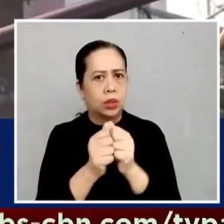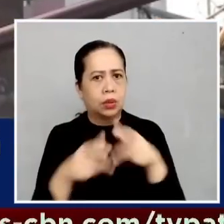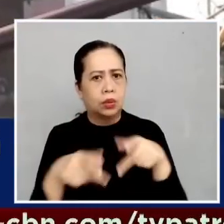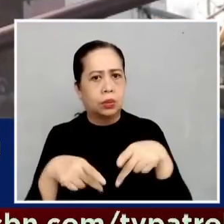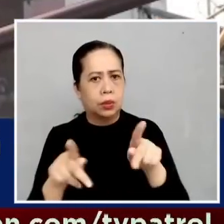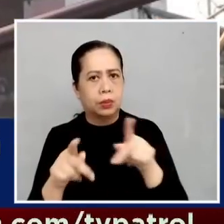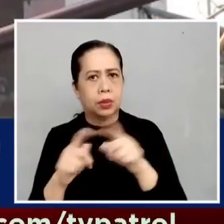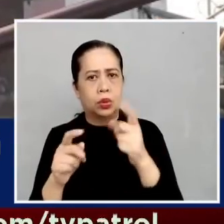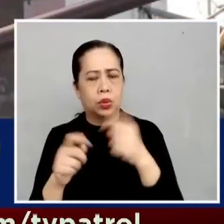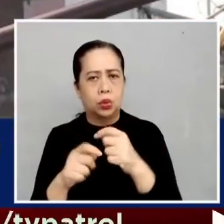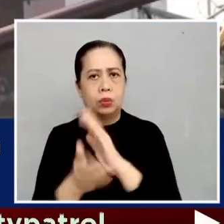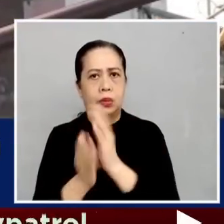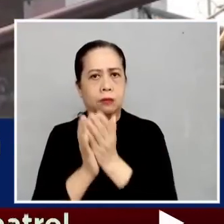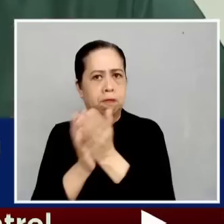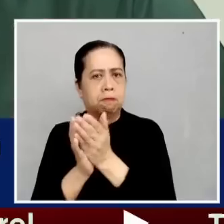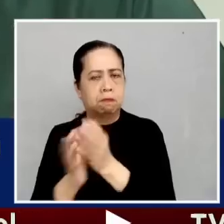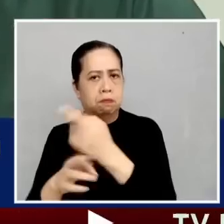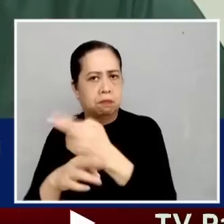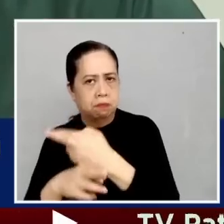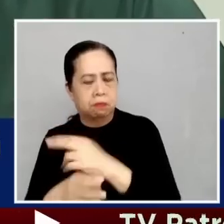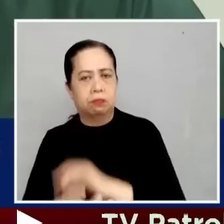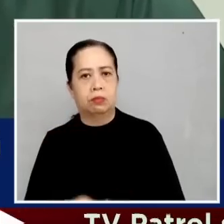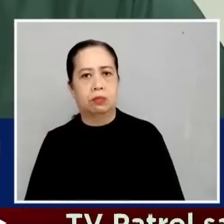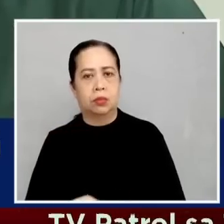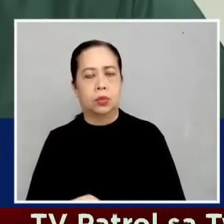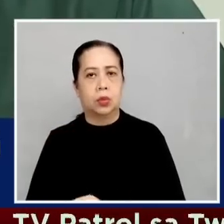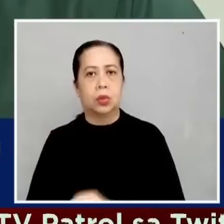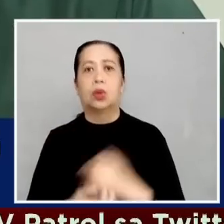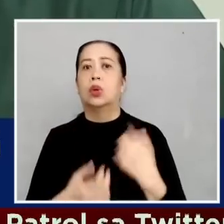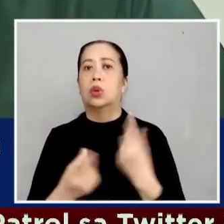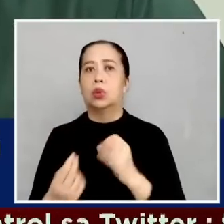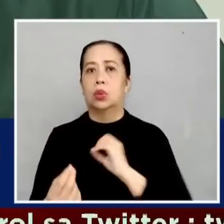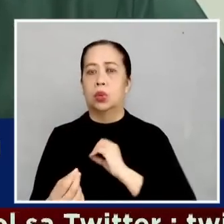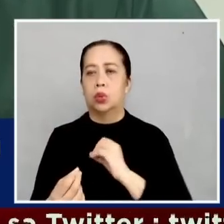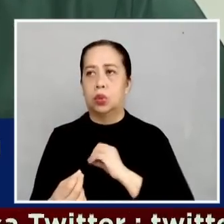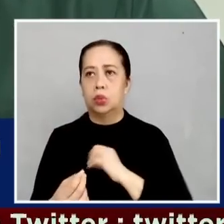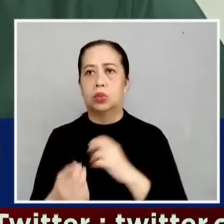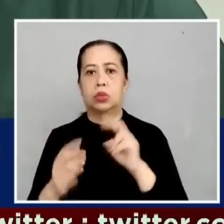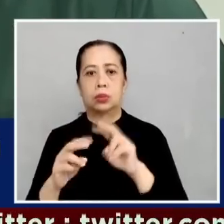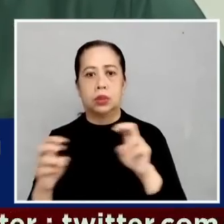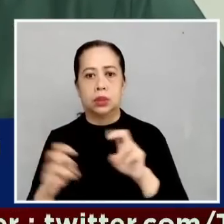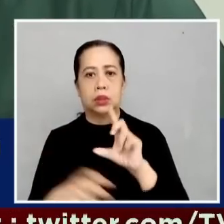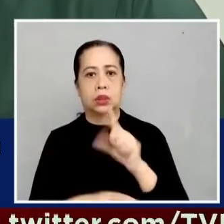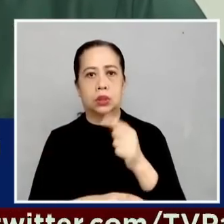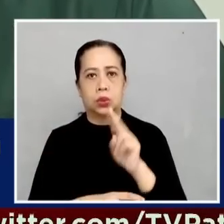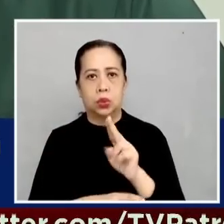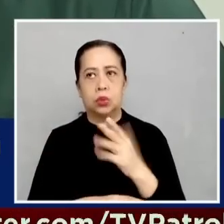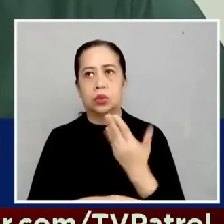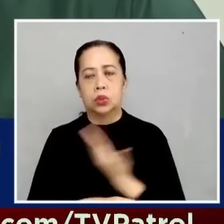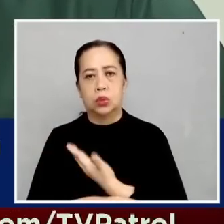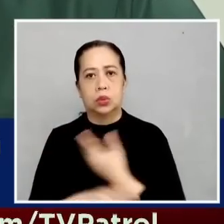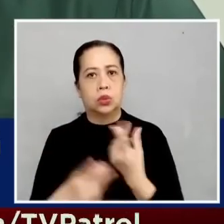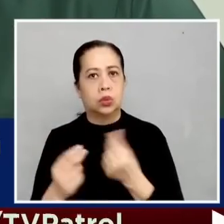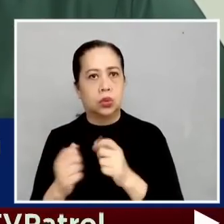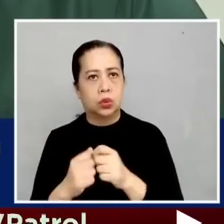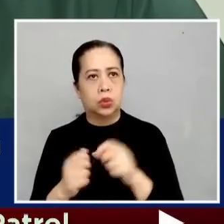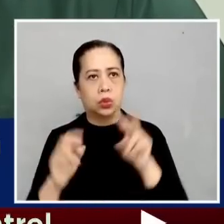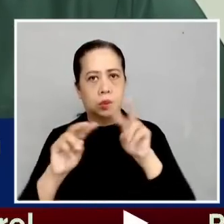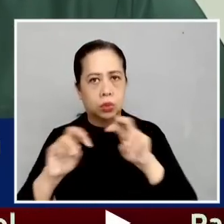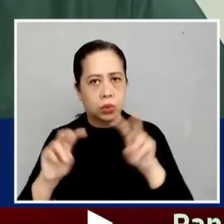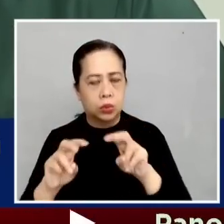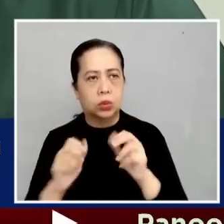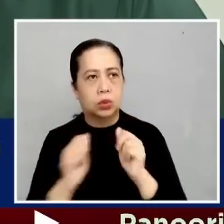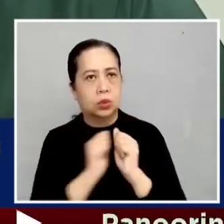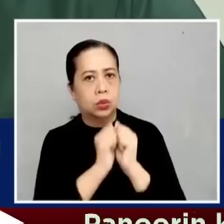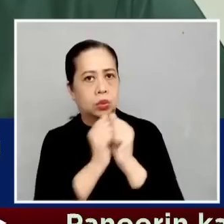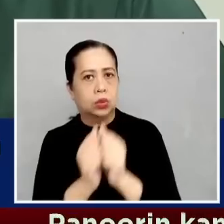para maging shipyard. We will conduct our own investigation sa LGU. Magkakonduct po kami ng mga joint inspections